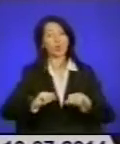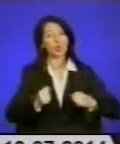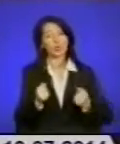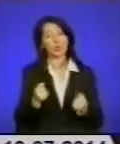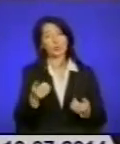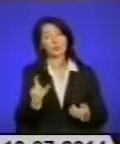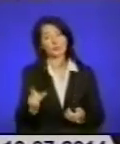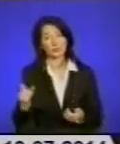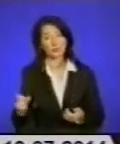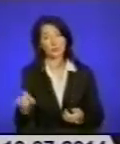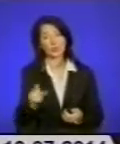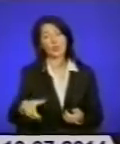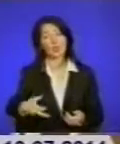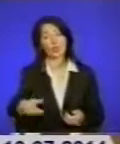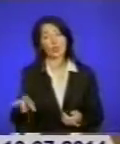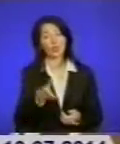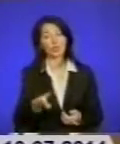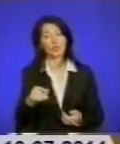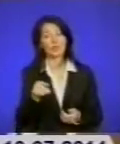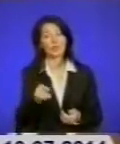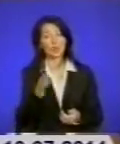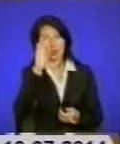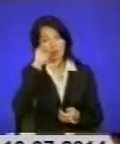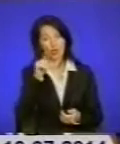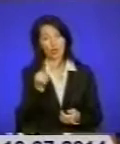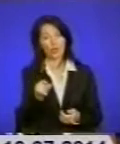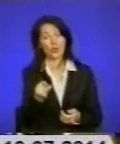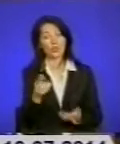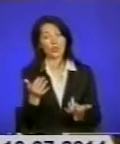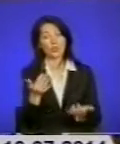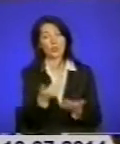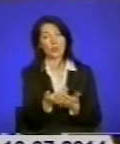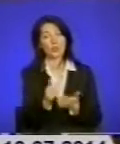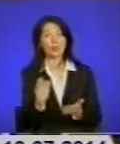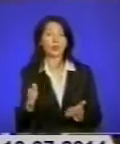Заліщицького району. Їм ще, напевно, було десь, може,